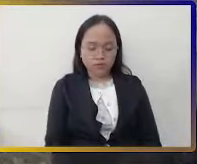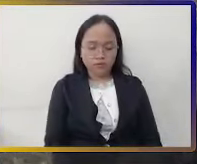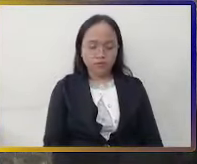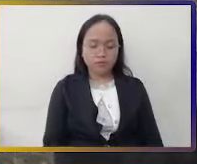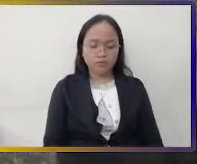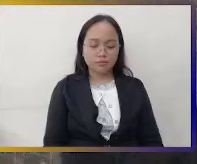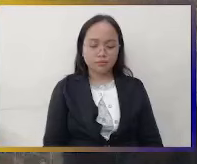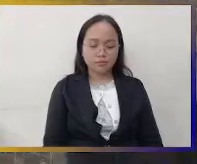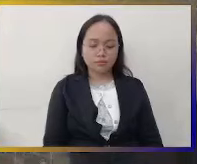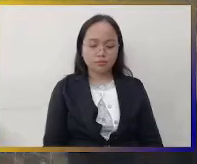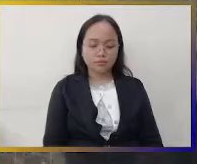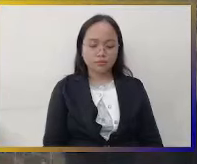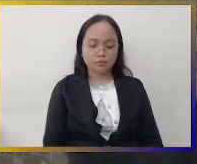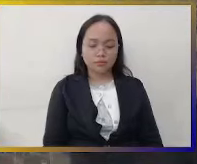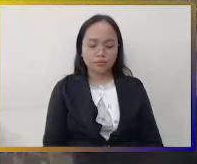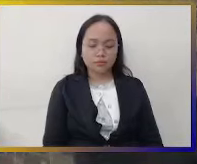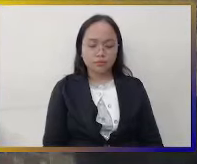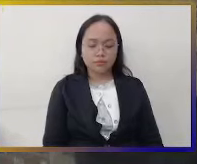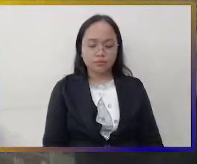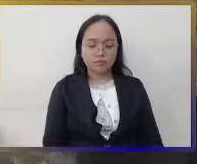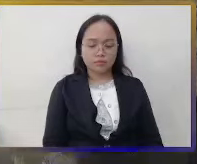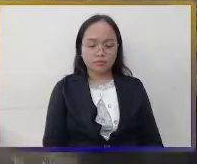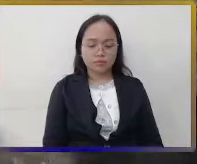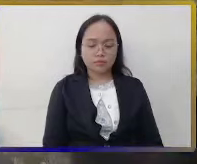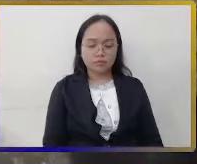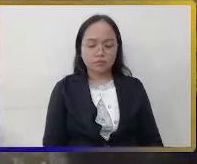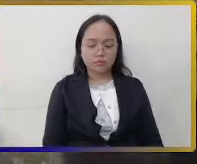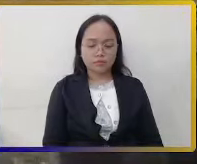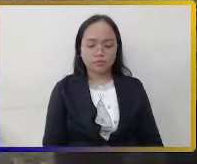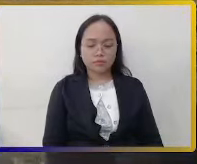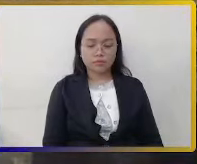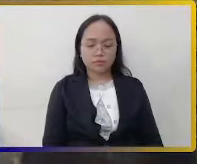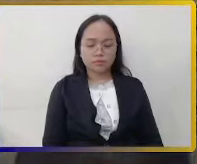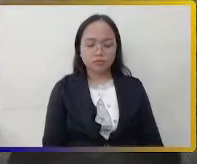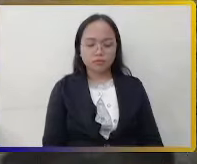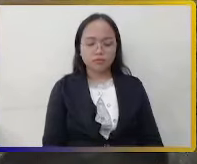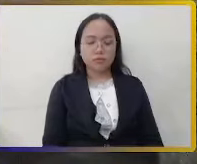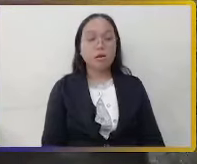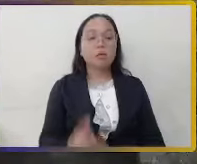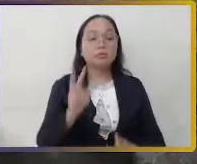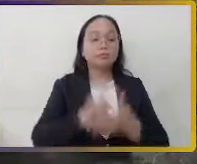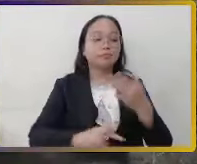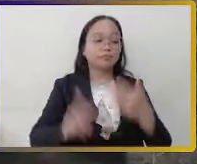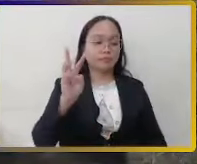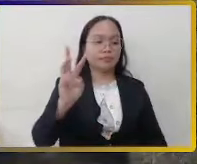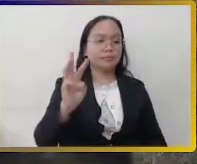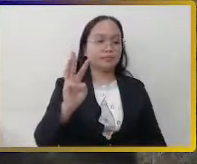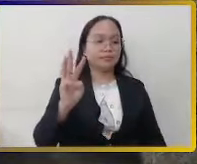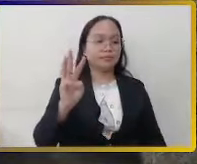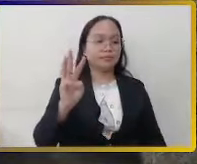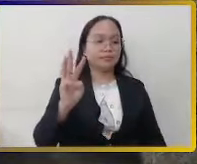Nakita niyo po? Babalikan ko po yan mamaya, mga kapatid. Notice in verse number 6, kapatid. Sabi naman